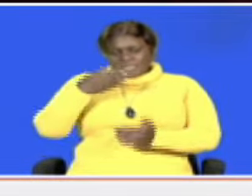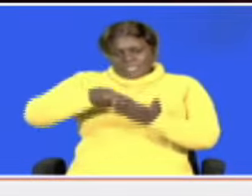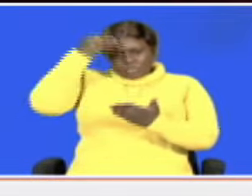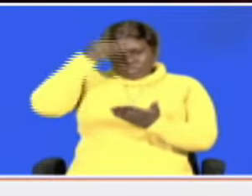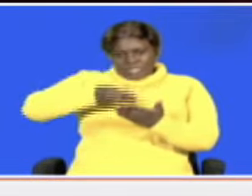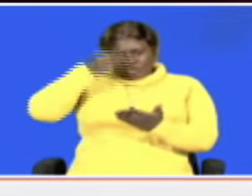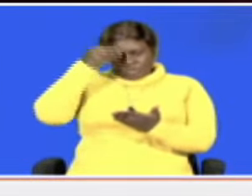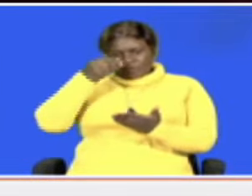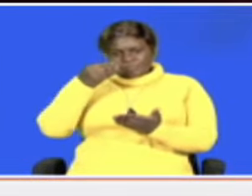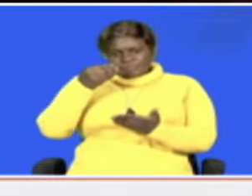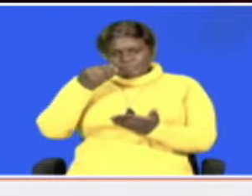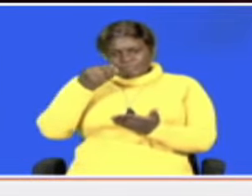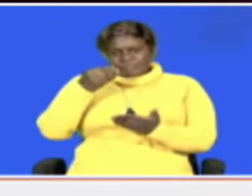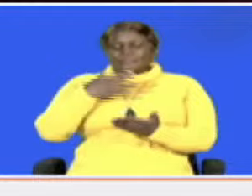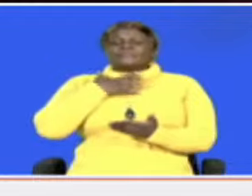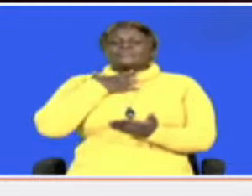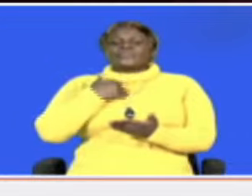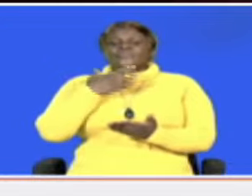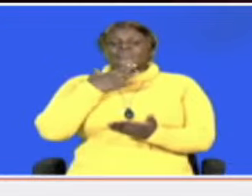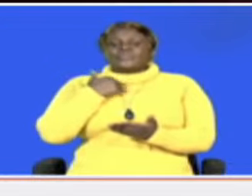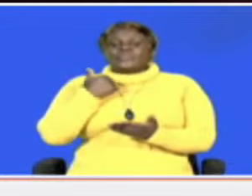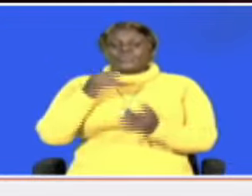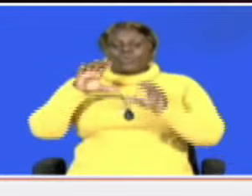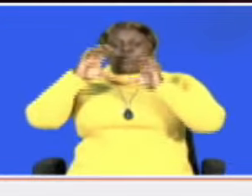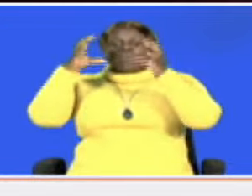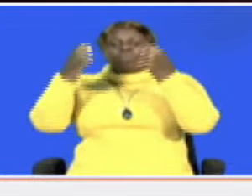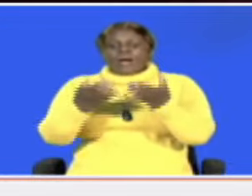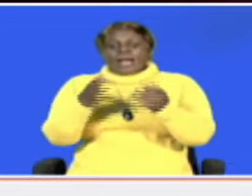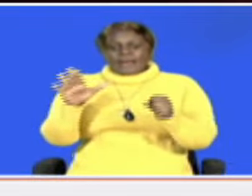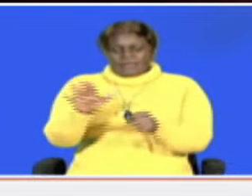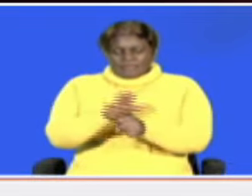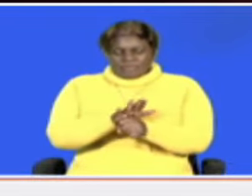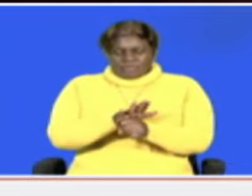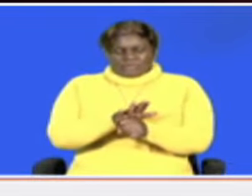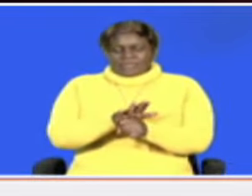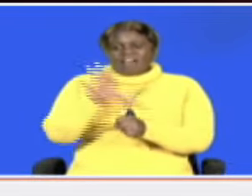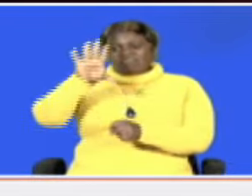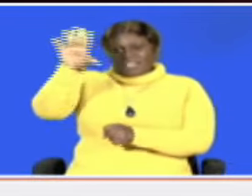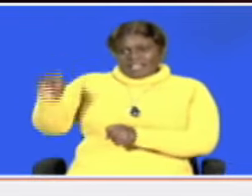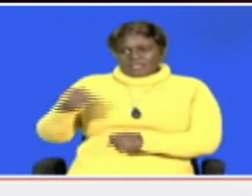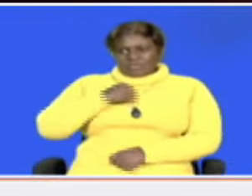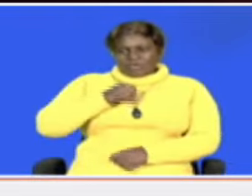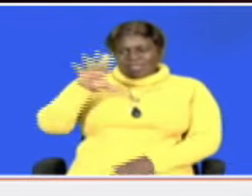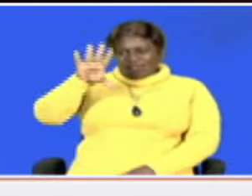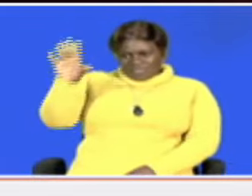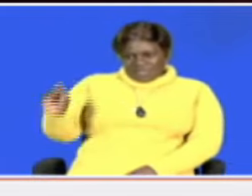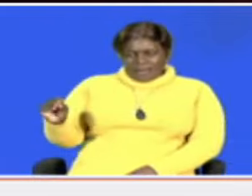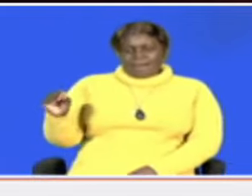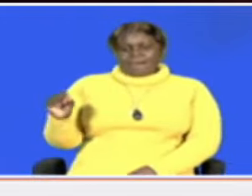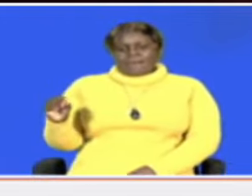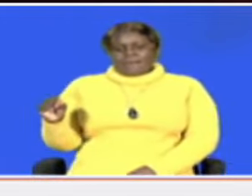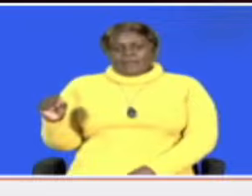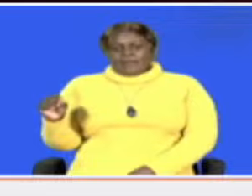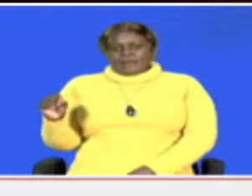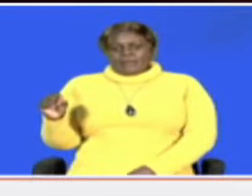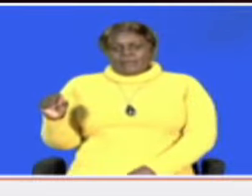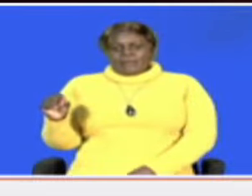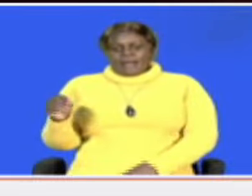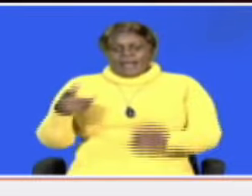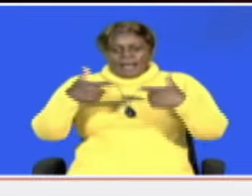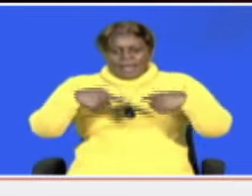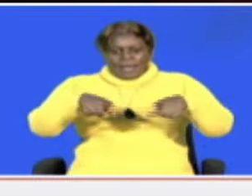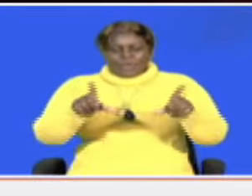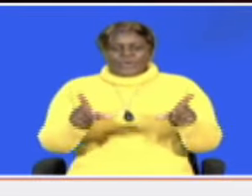that is admired across the continent. And having